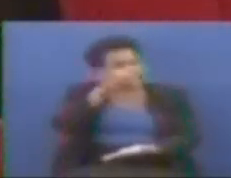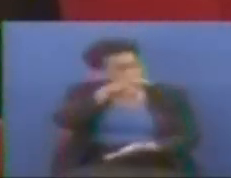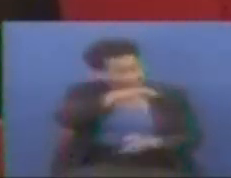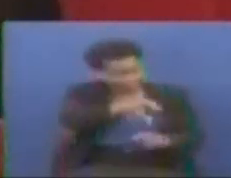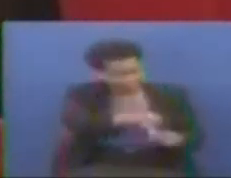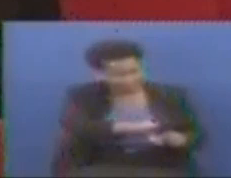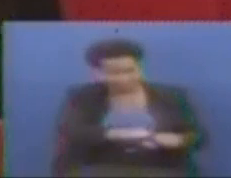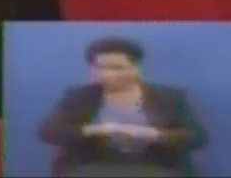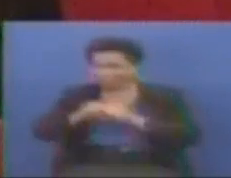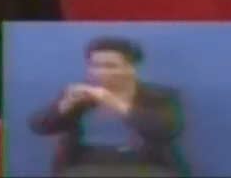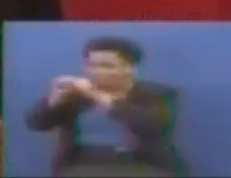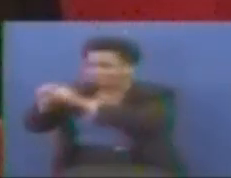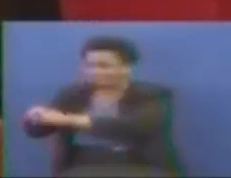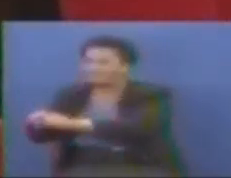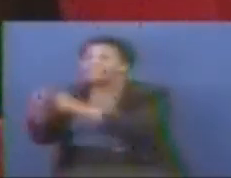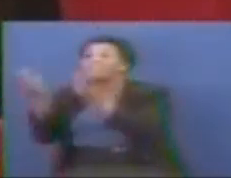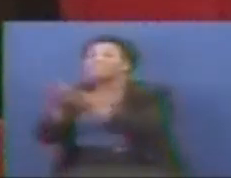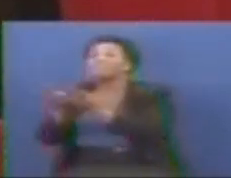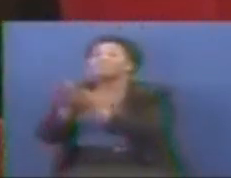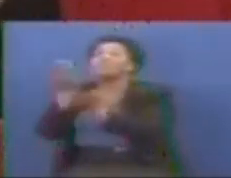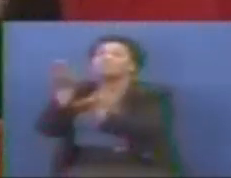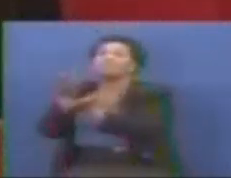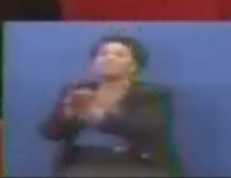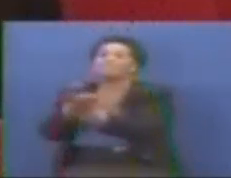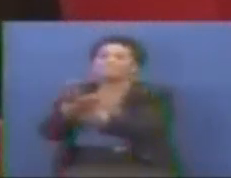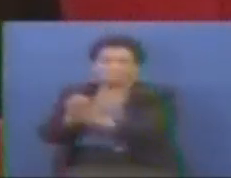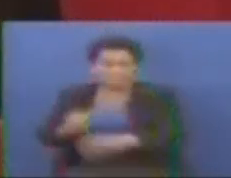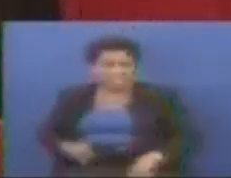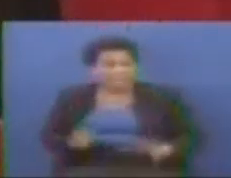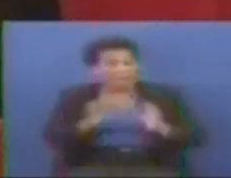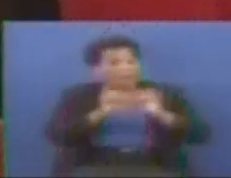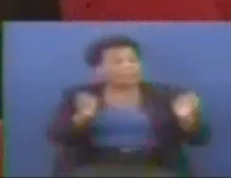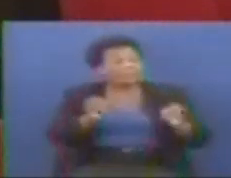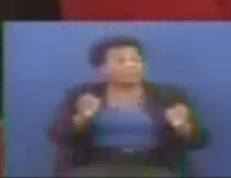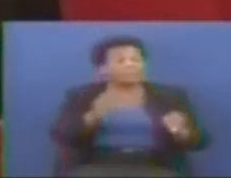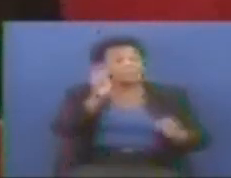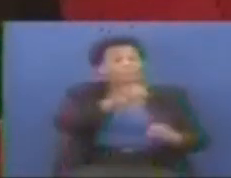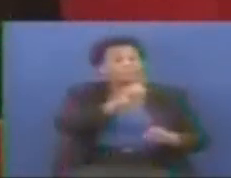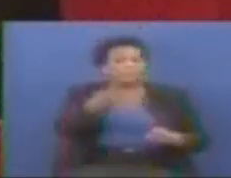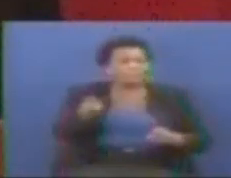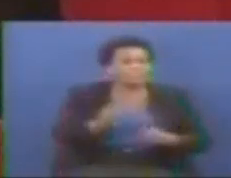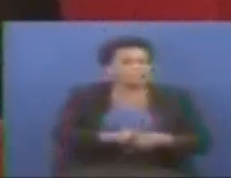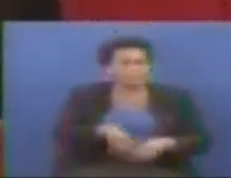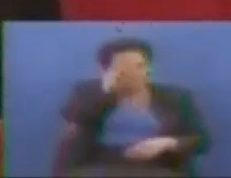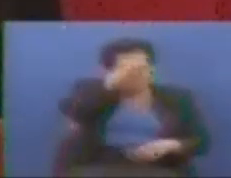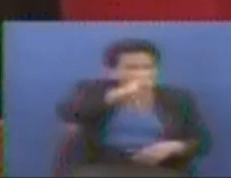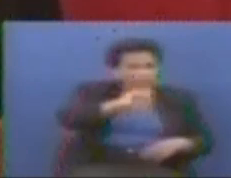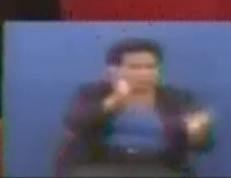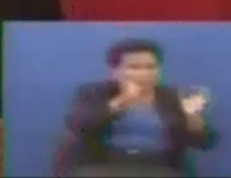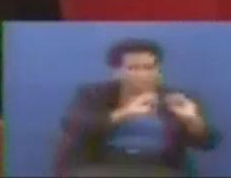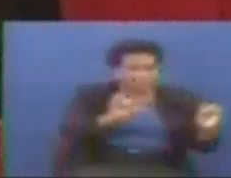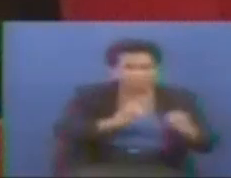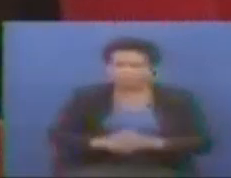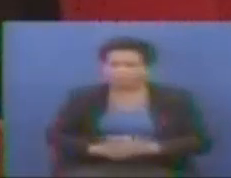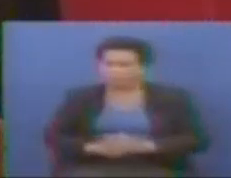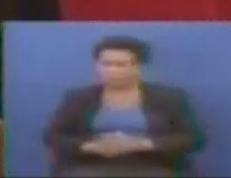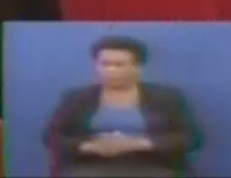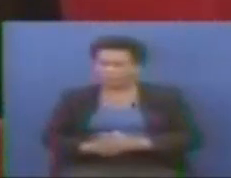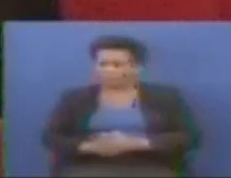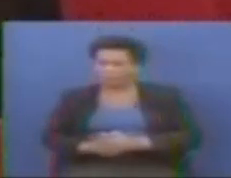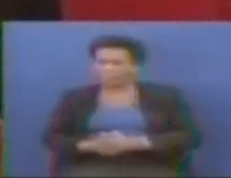bado Tanzania hapa, Watanzania bado wanalalamika, na